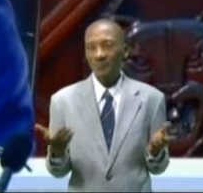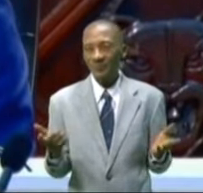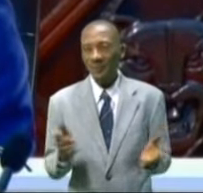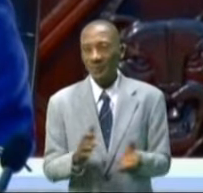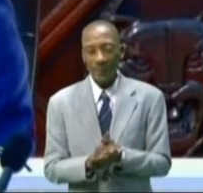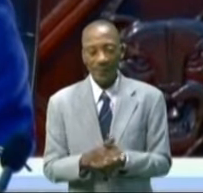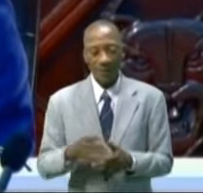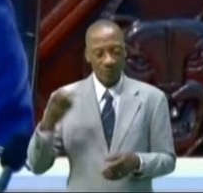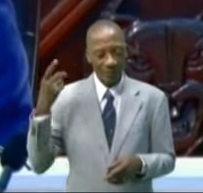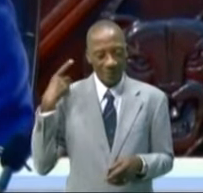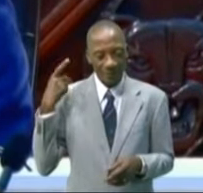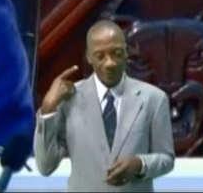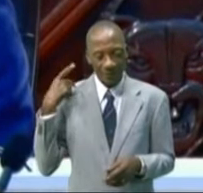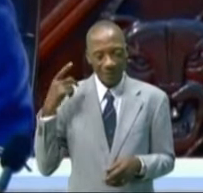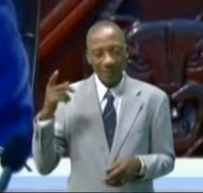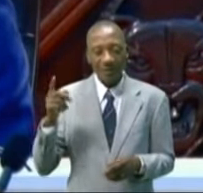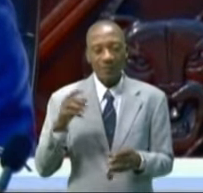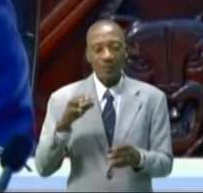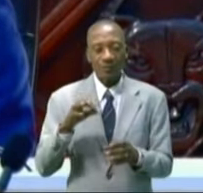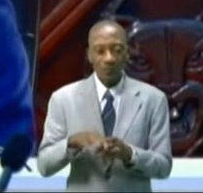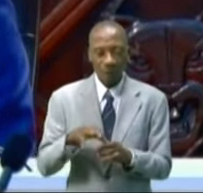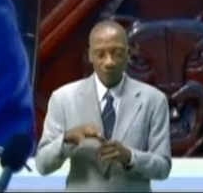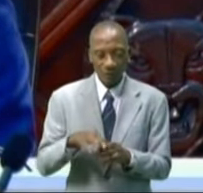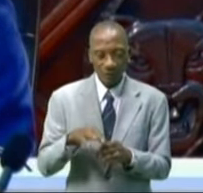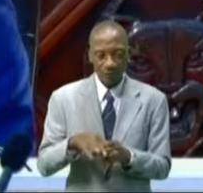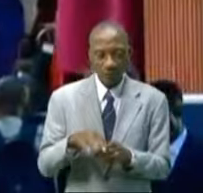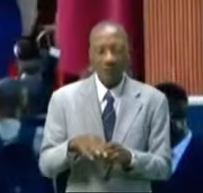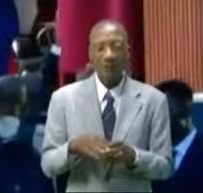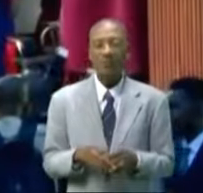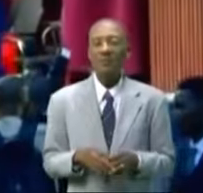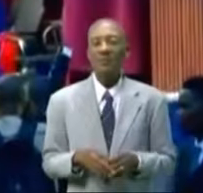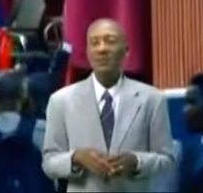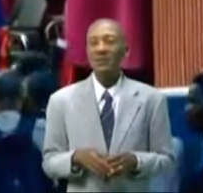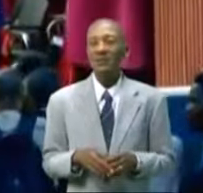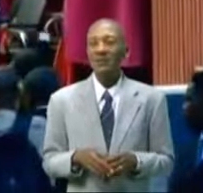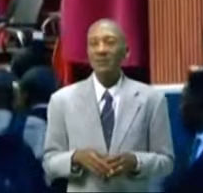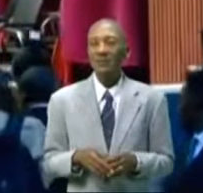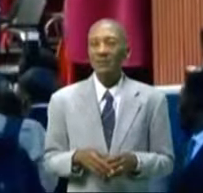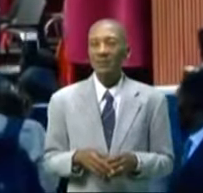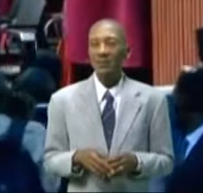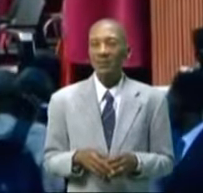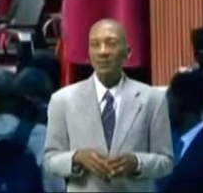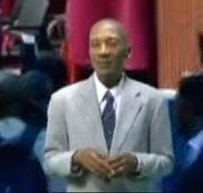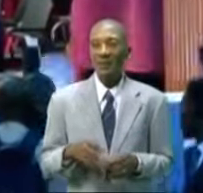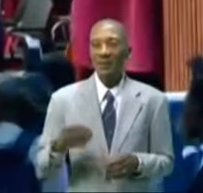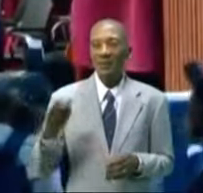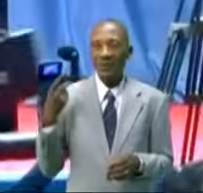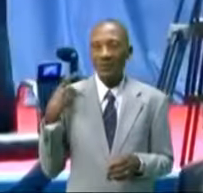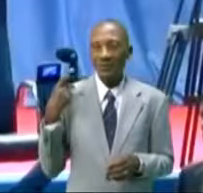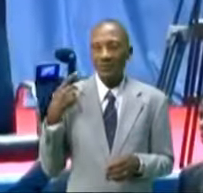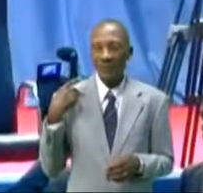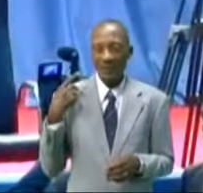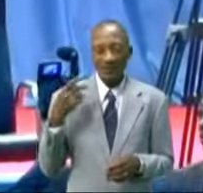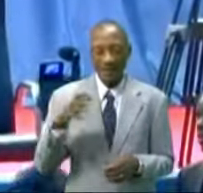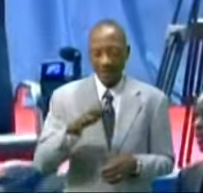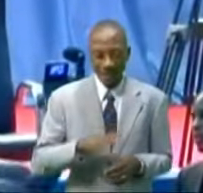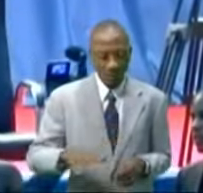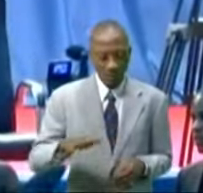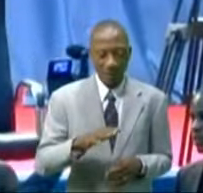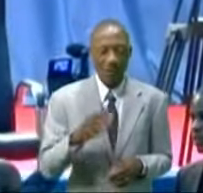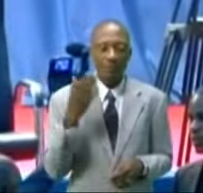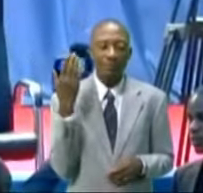l'Union sacrée de la Nation, Augustin Kabuya, le député national Vital Kamerhe a recueilli des voix favorables,